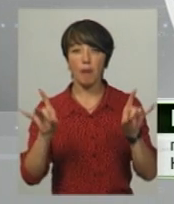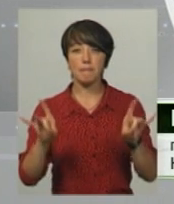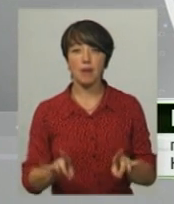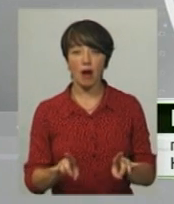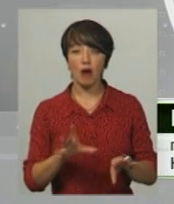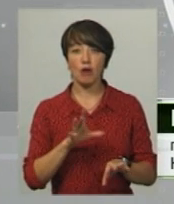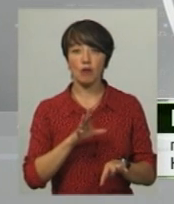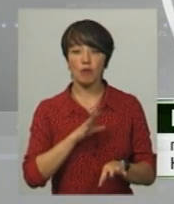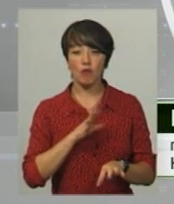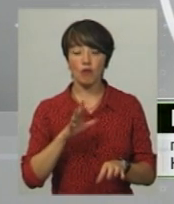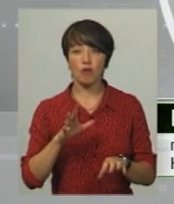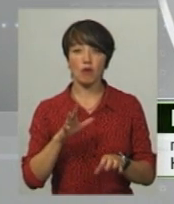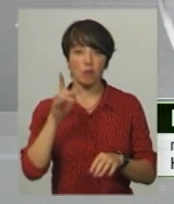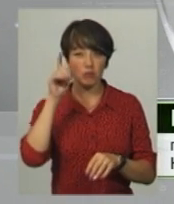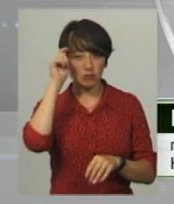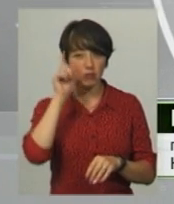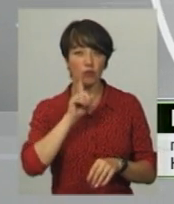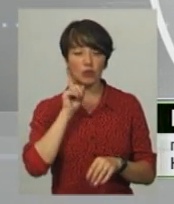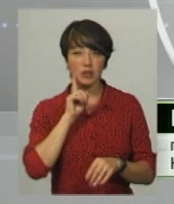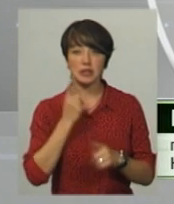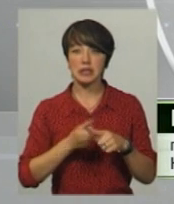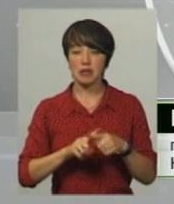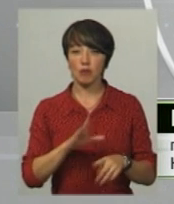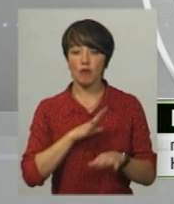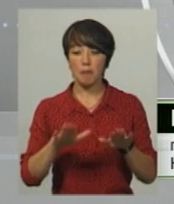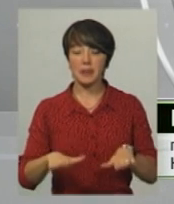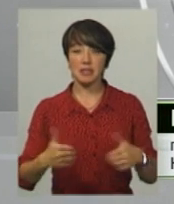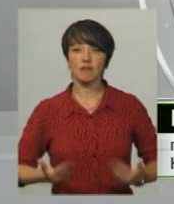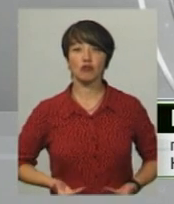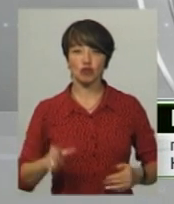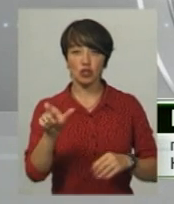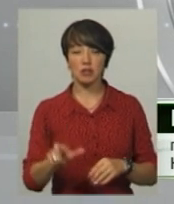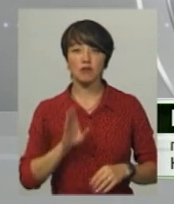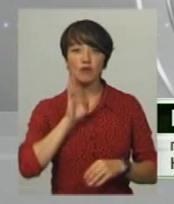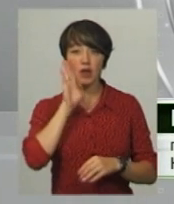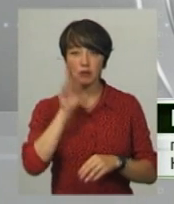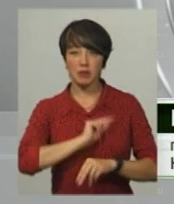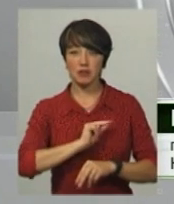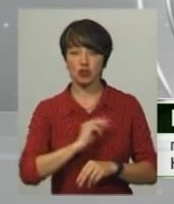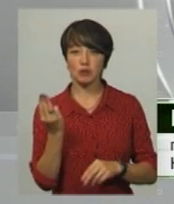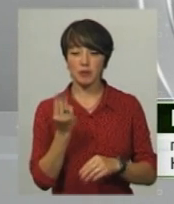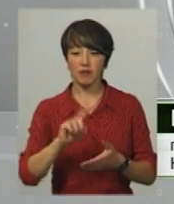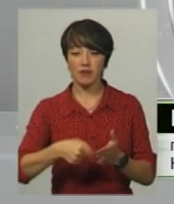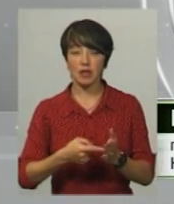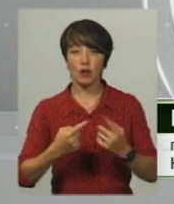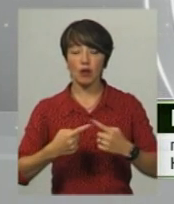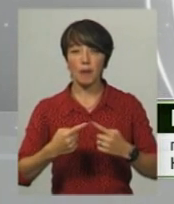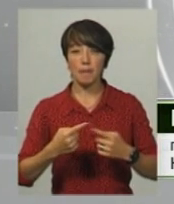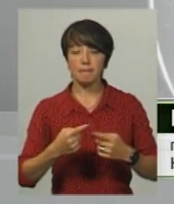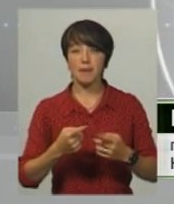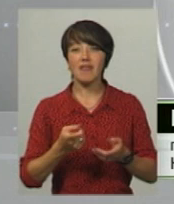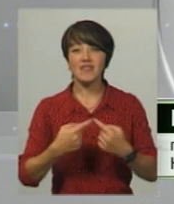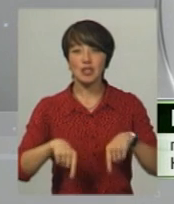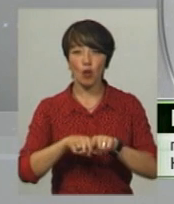Він бився з молодим чоловіком. Як з'ясувалося, це був місцевий мешканець. Вранці працівники Шепетівського відділу поліції